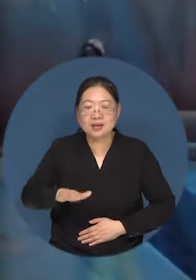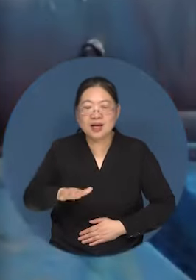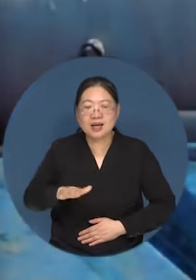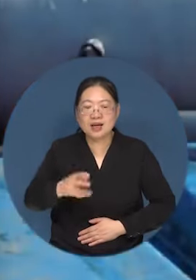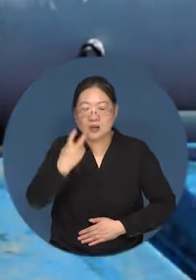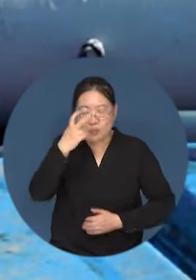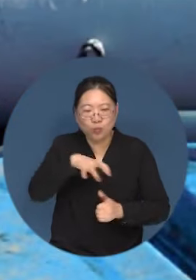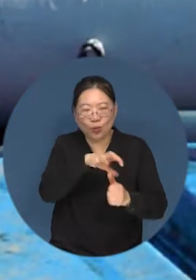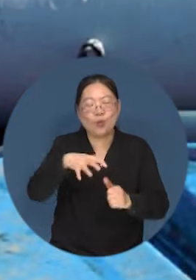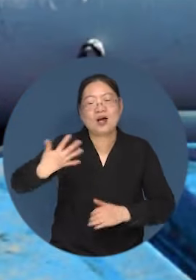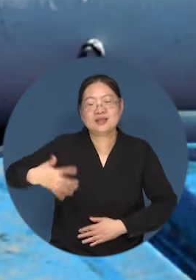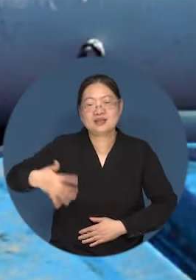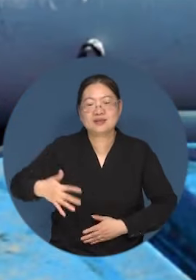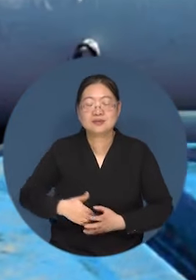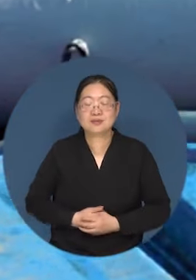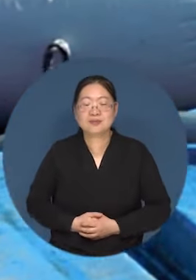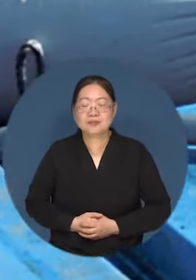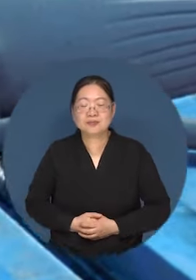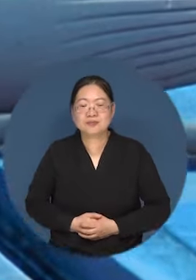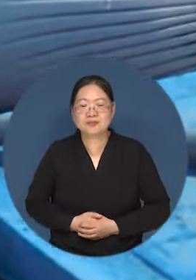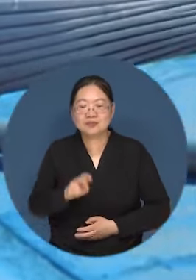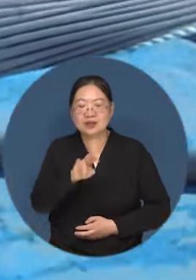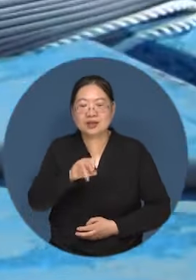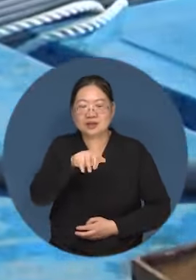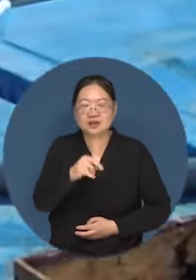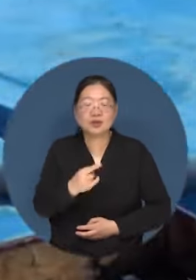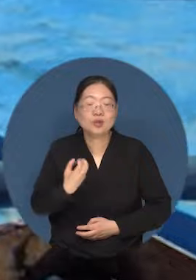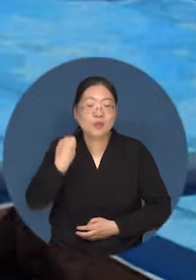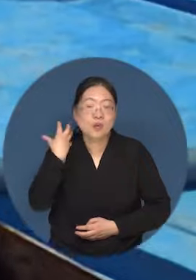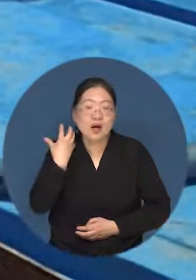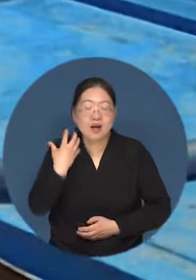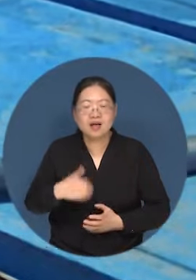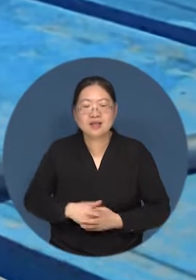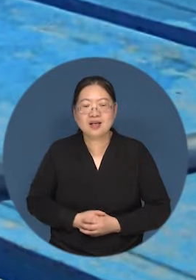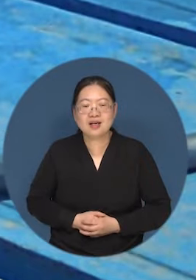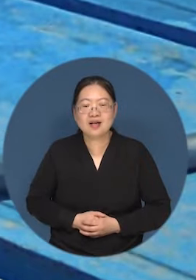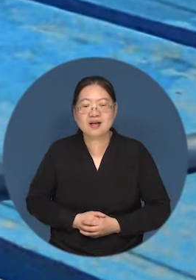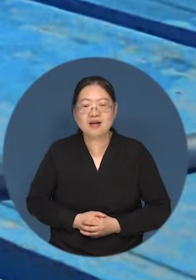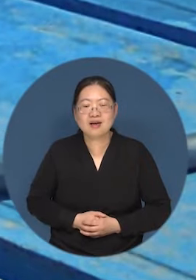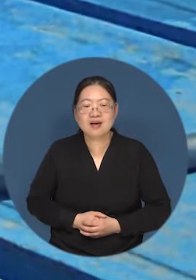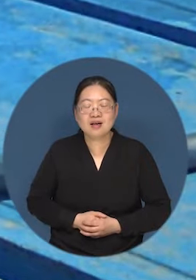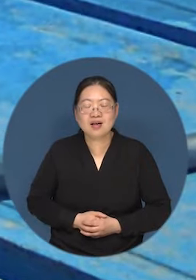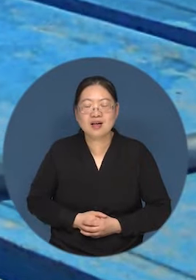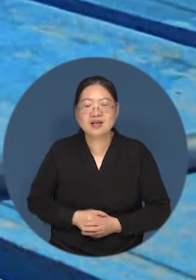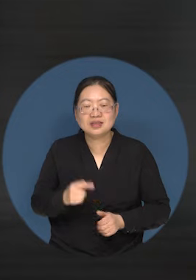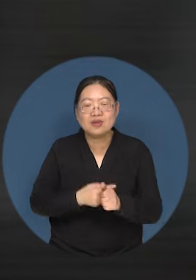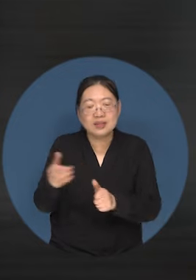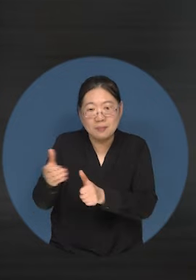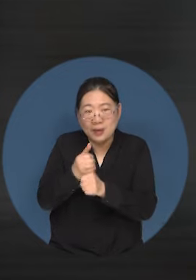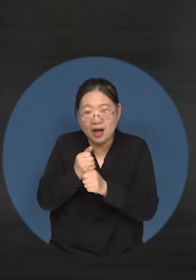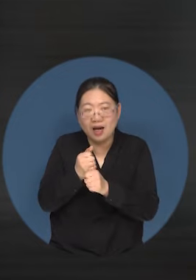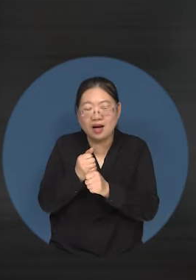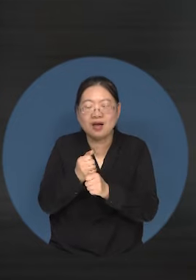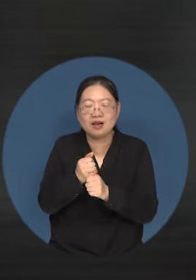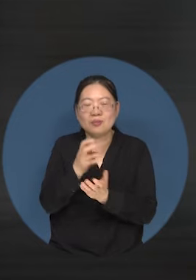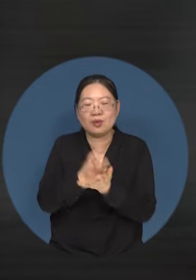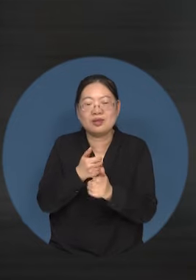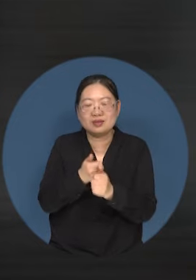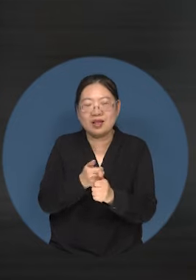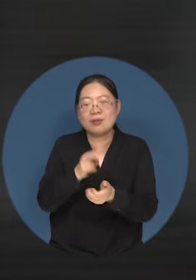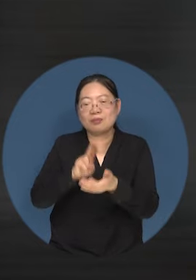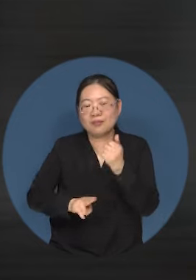해양보호생물로 지정은 안 되어 있거든요. 그래서 밍크 고래가 혼액이 되면 적법한 절차에 따라서 위판이